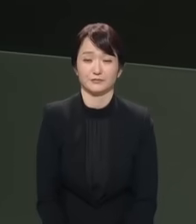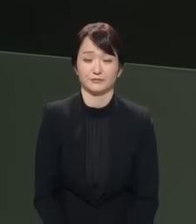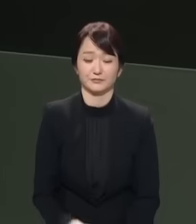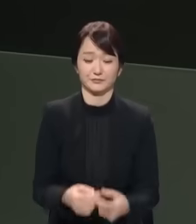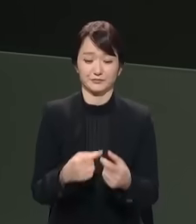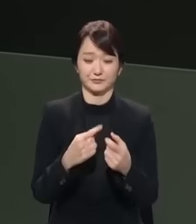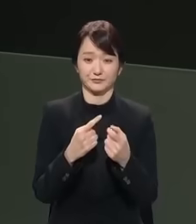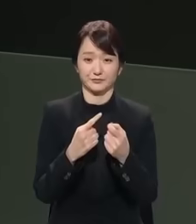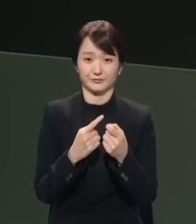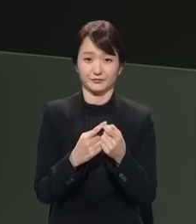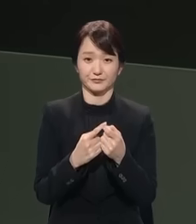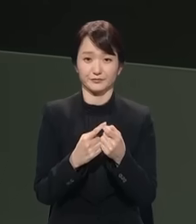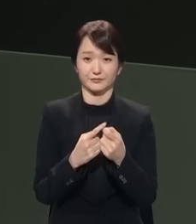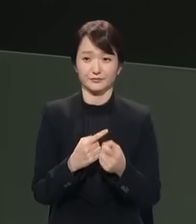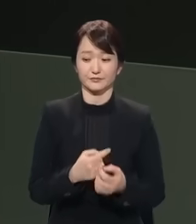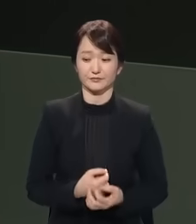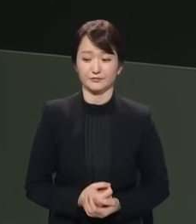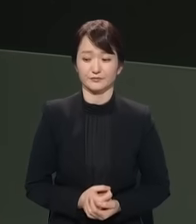첫 번째 달려보죠.